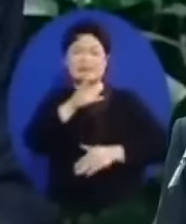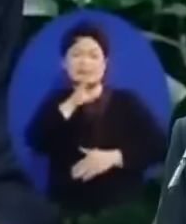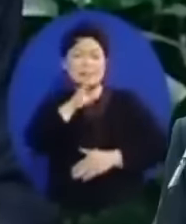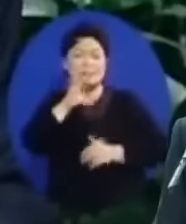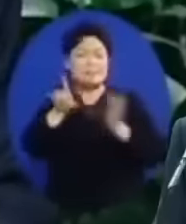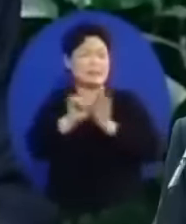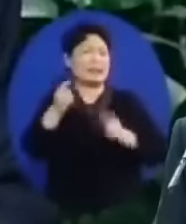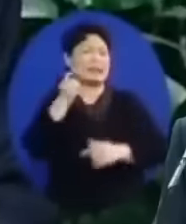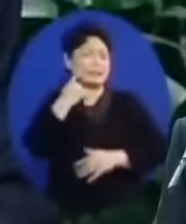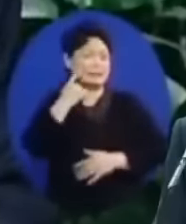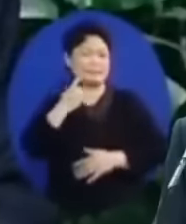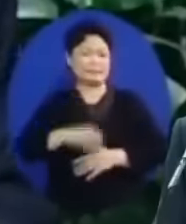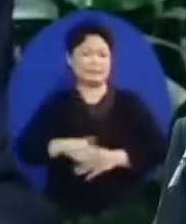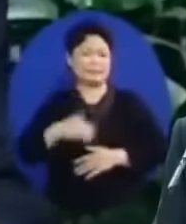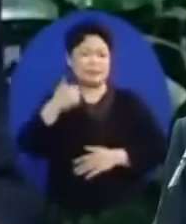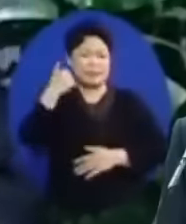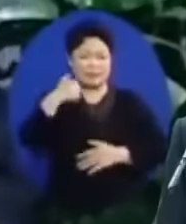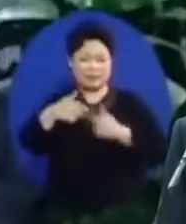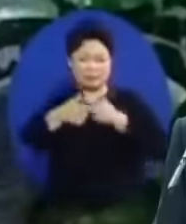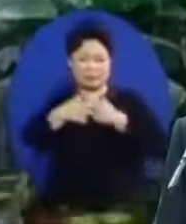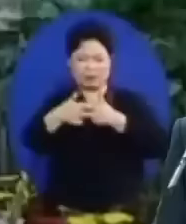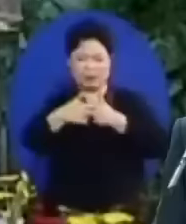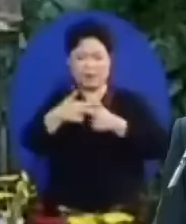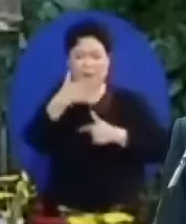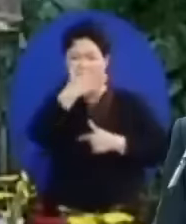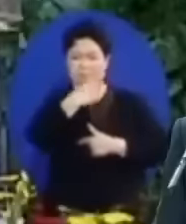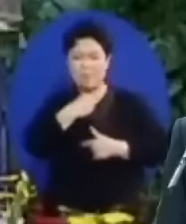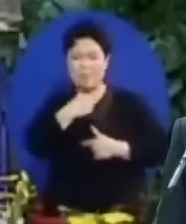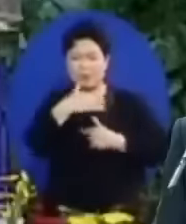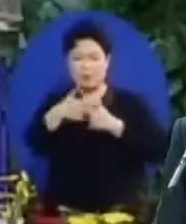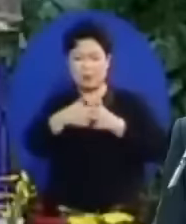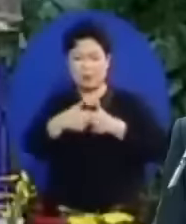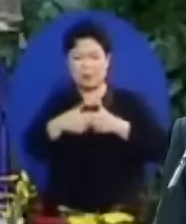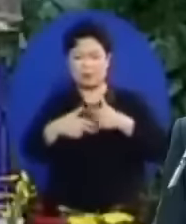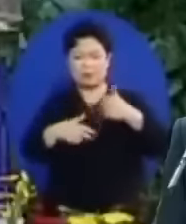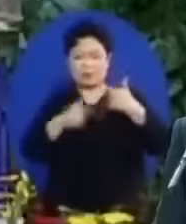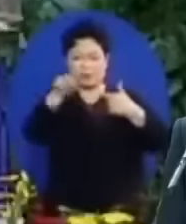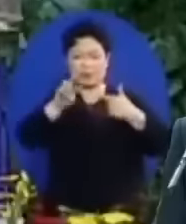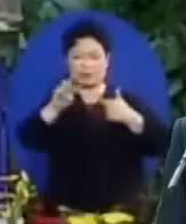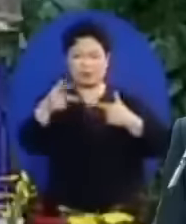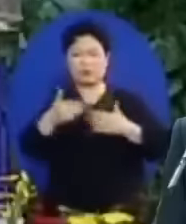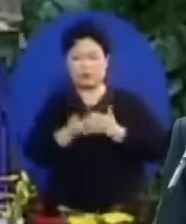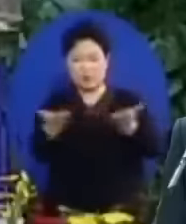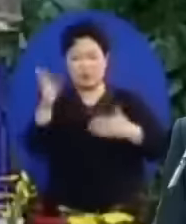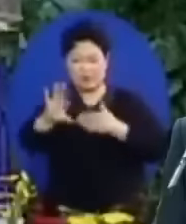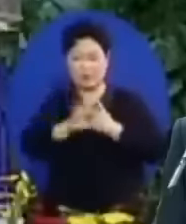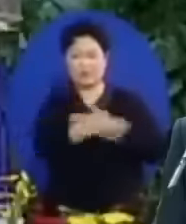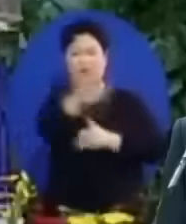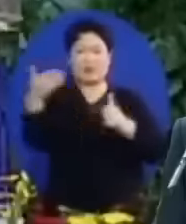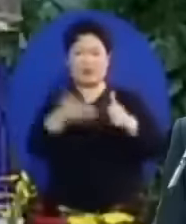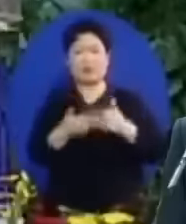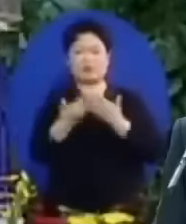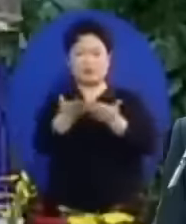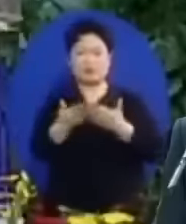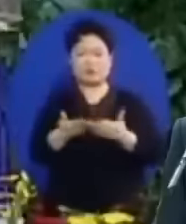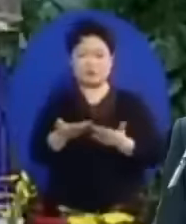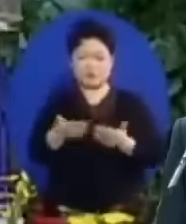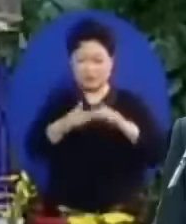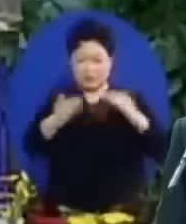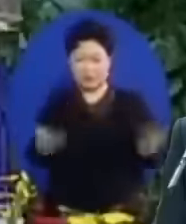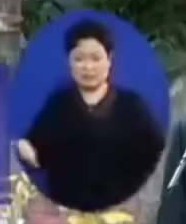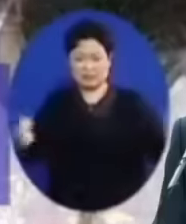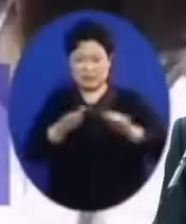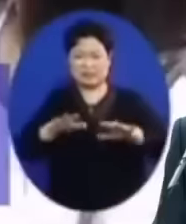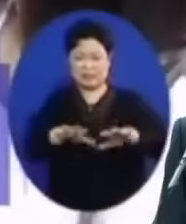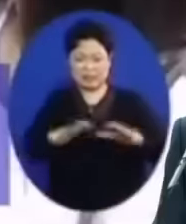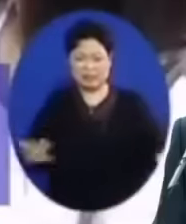아니라는 것입니다. 누가복음 6장 23, 18절에 주라 그리하면 너희에게 줄 것이니 곧 후에 대해 누르고 흔들어 넘치게 하도록